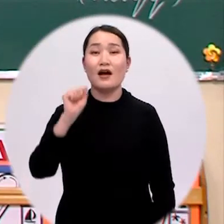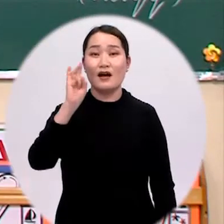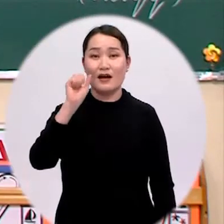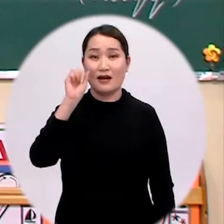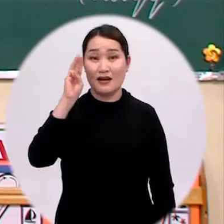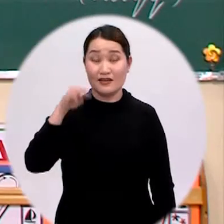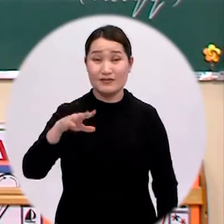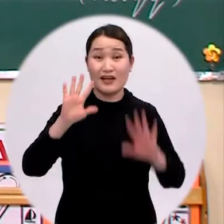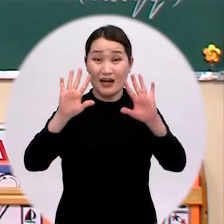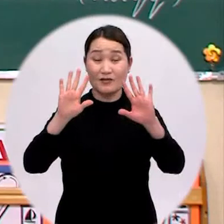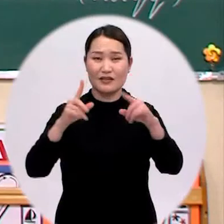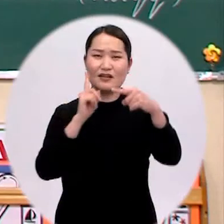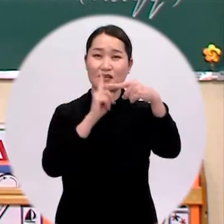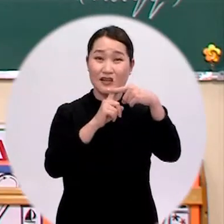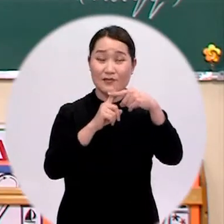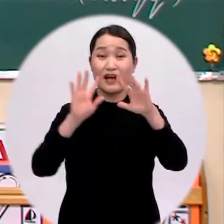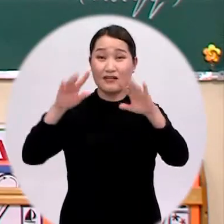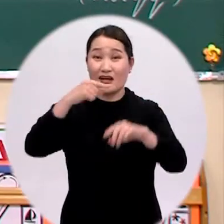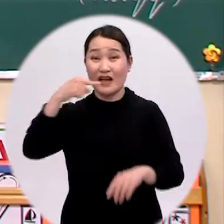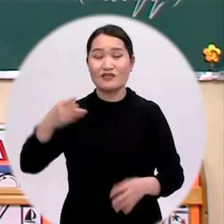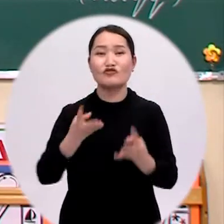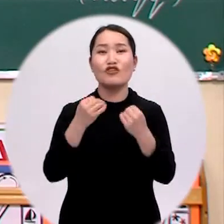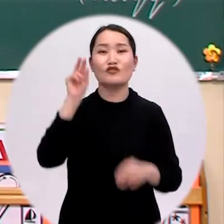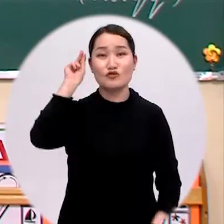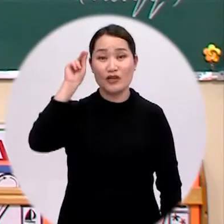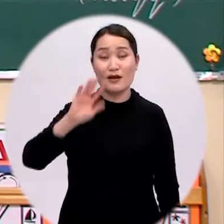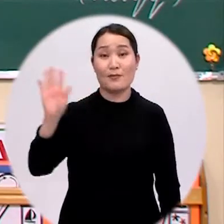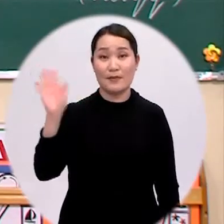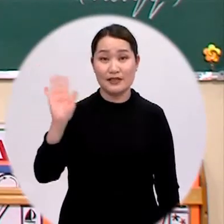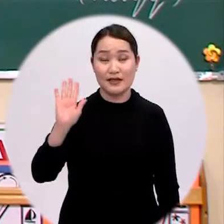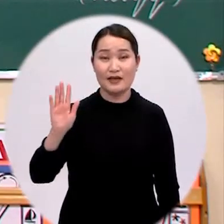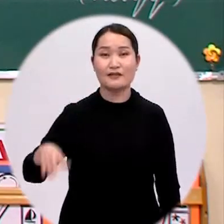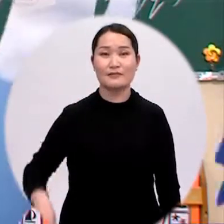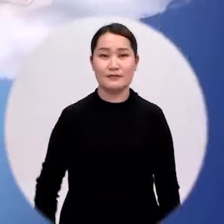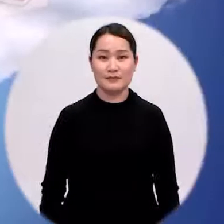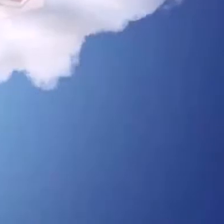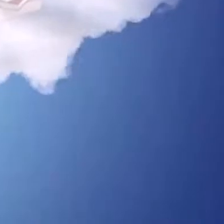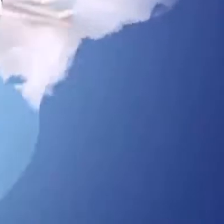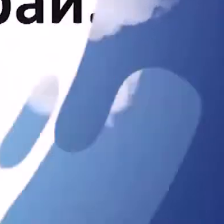аравтаар нэмж, хорогдуулж, тоолж сурцгаагаарай. Баяртай хүүхдүүдээ.